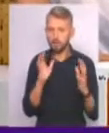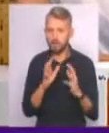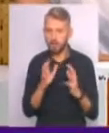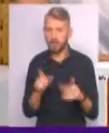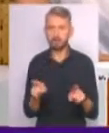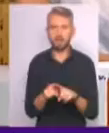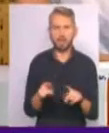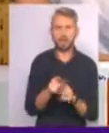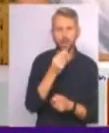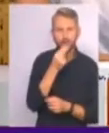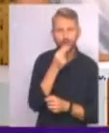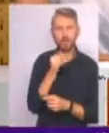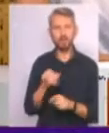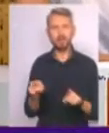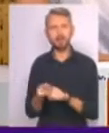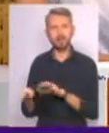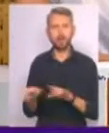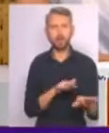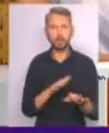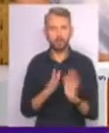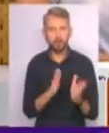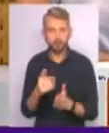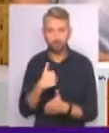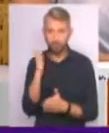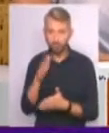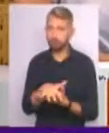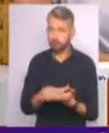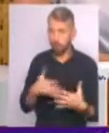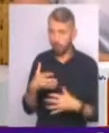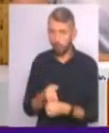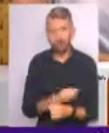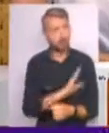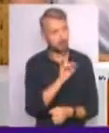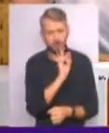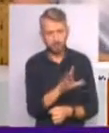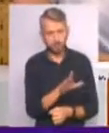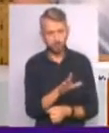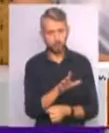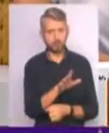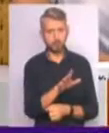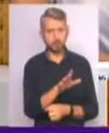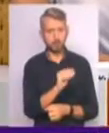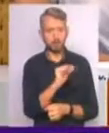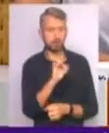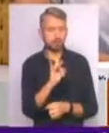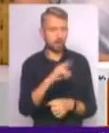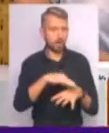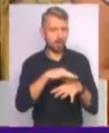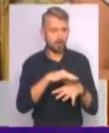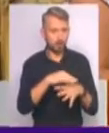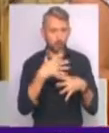ж харчування і такий рухливий режим, я буду далі худнути? Ні, не буде там худіти. То есть жирові ткані вже там